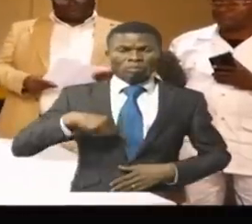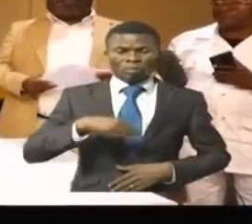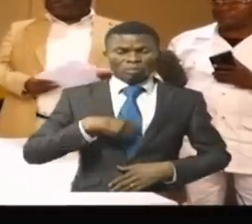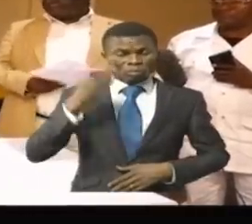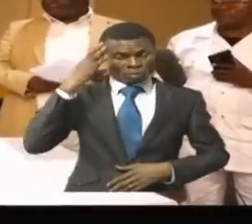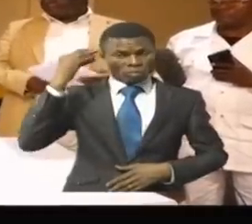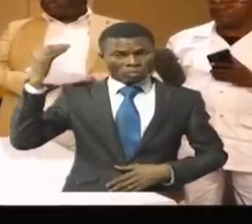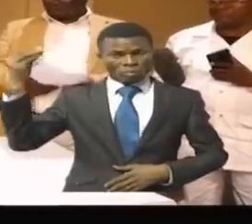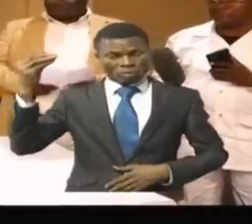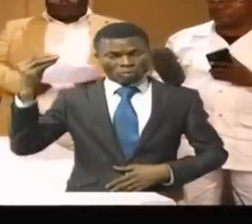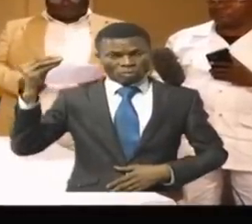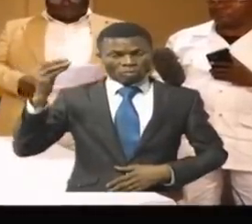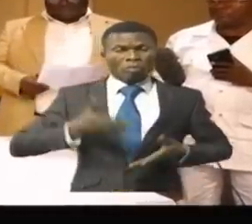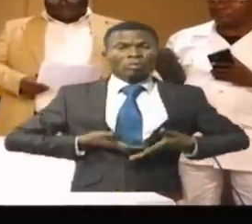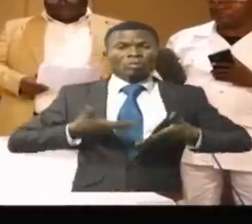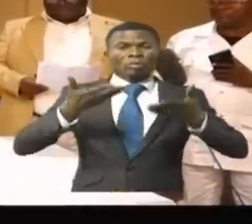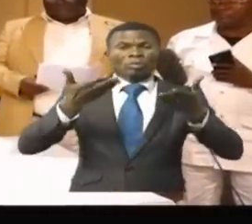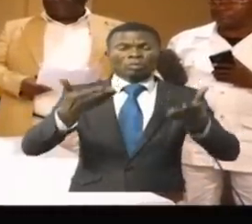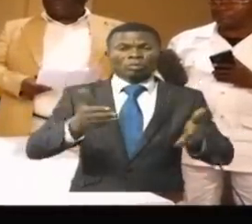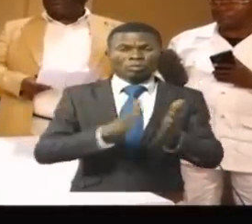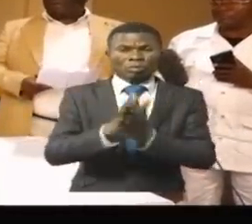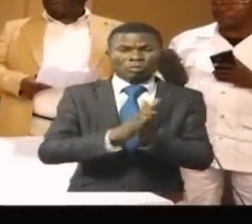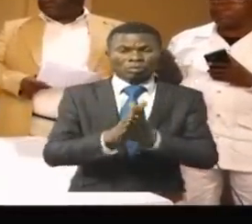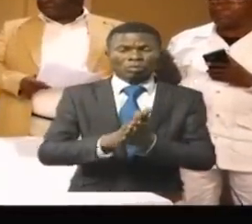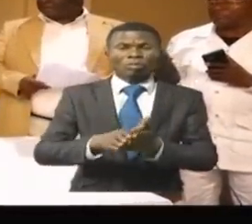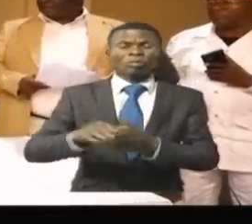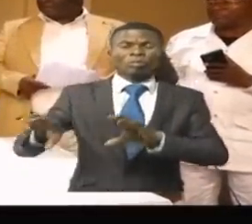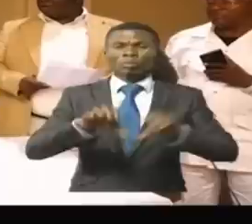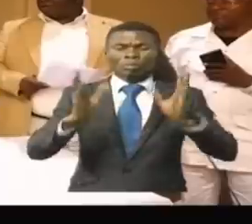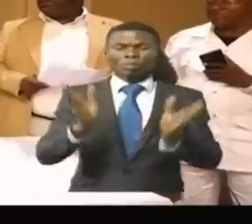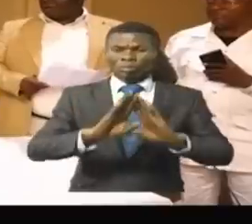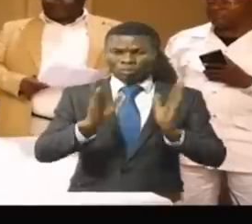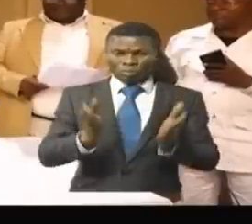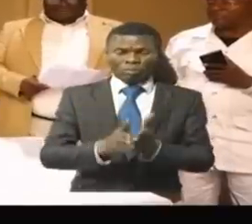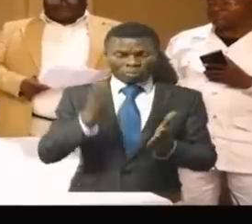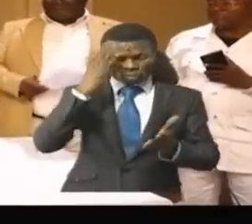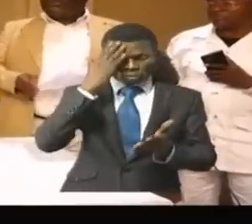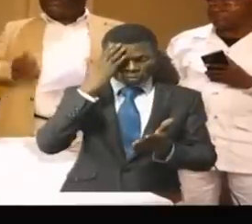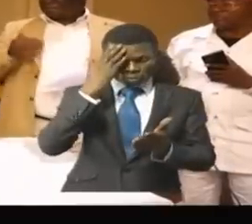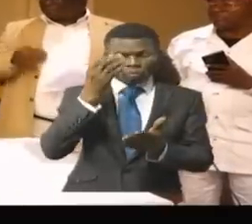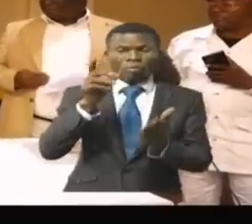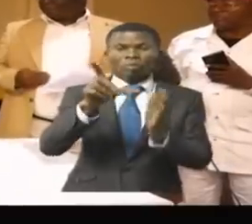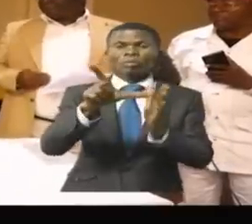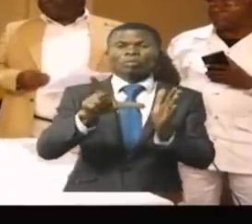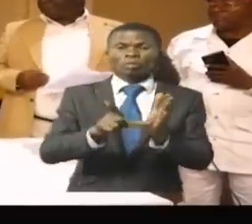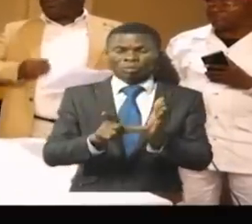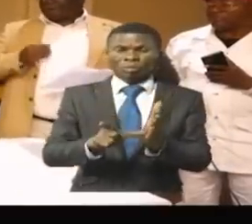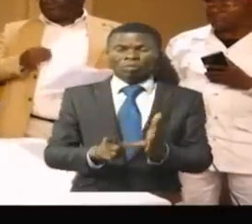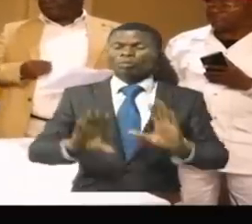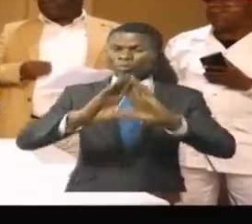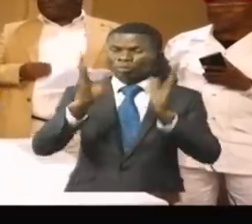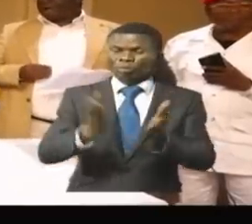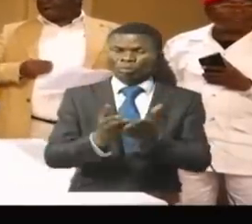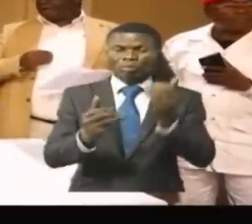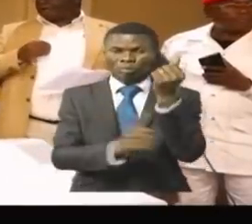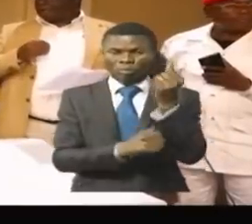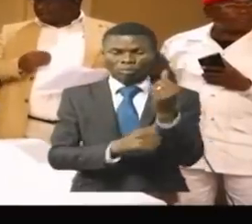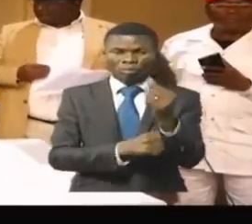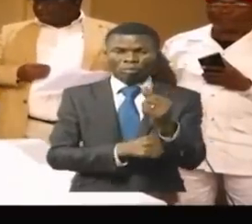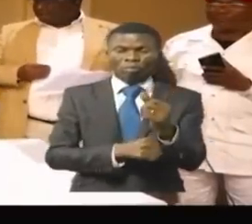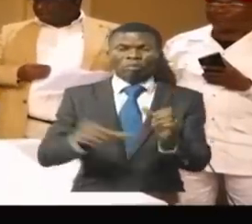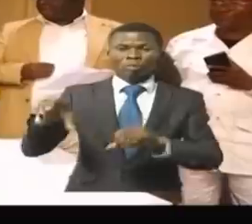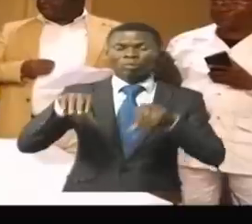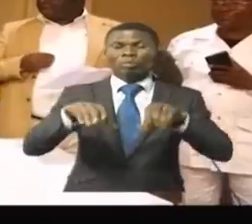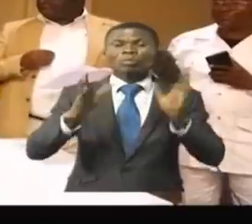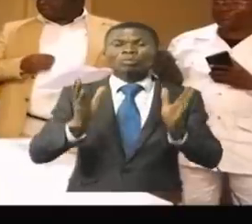estimons que la proposition concernant les animateurs va tenir compte des critères d'inclusion. Aucun combattant, alors